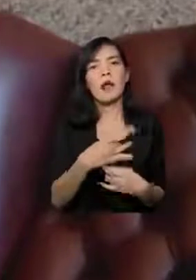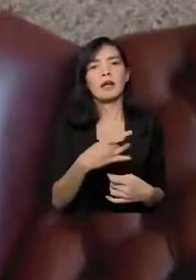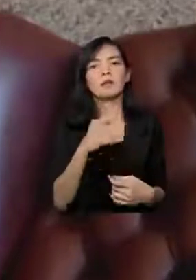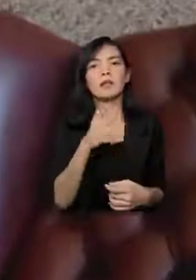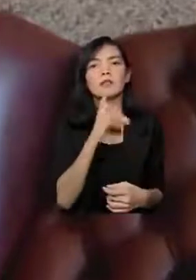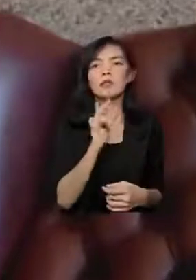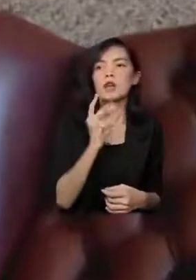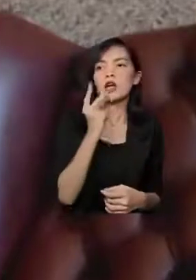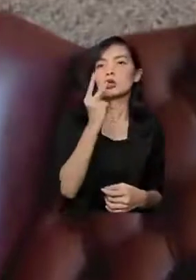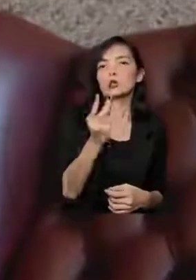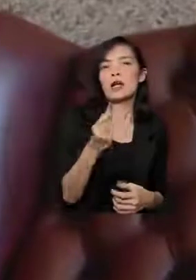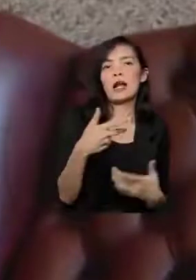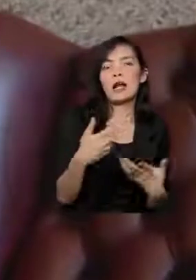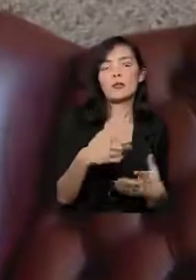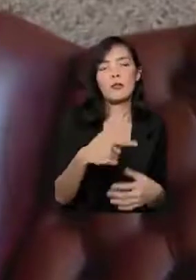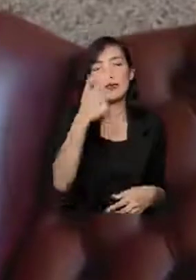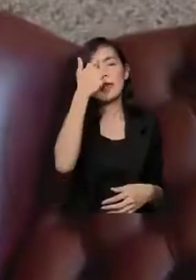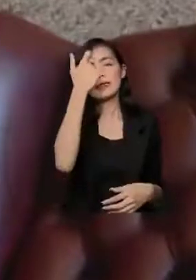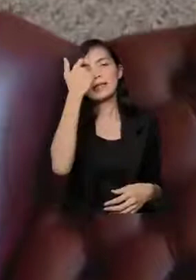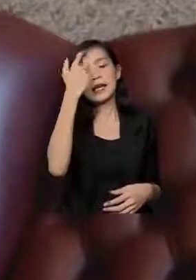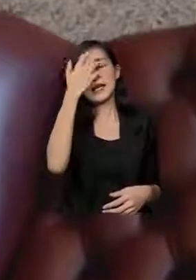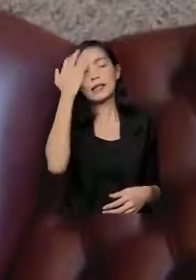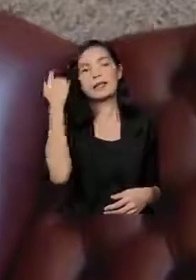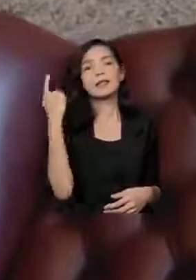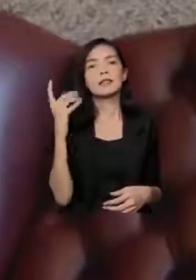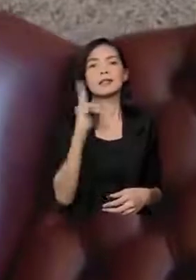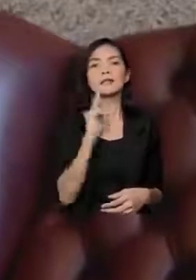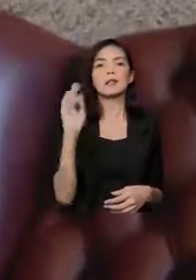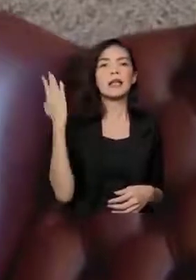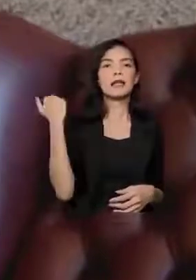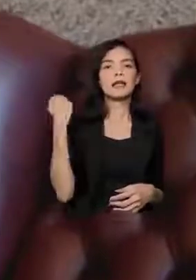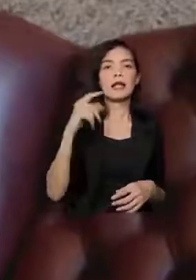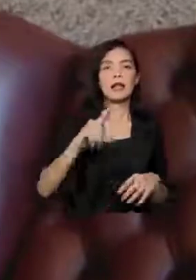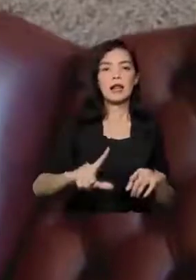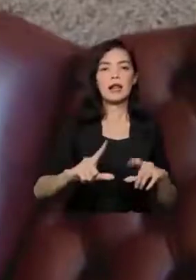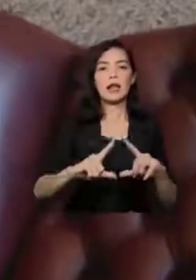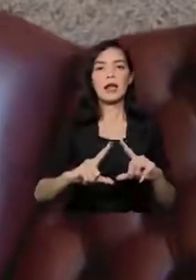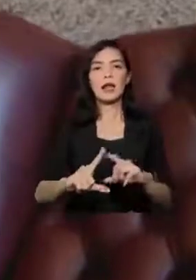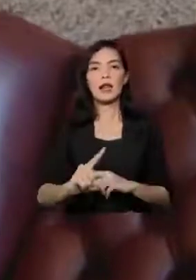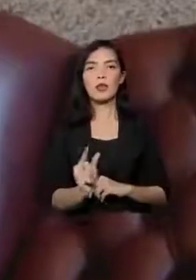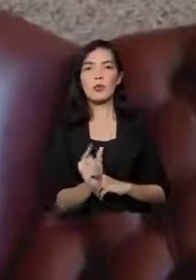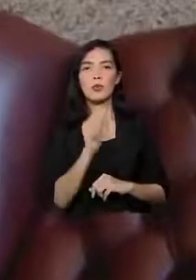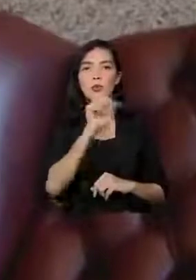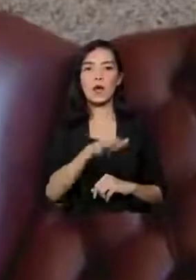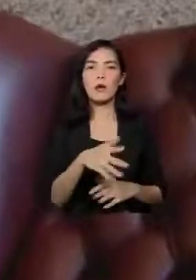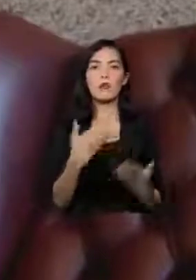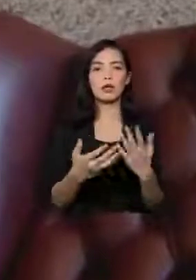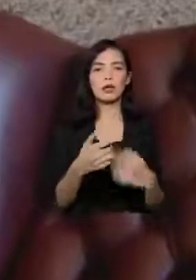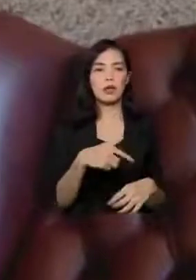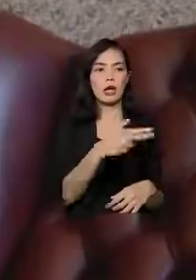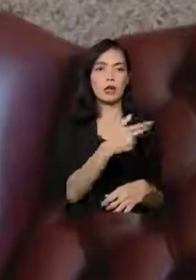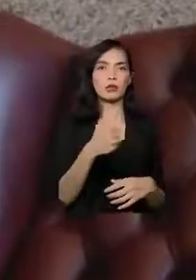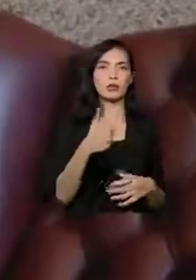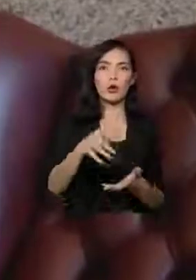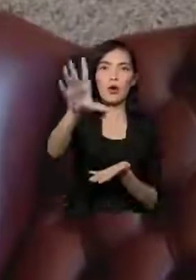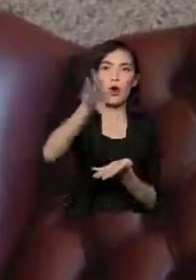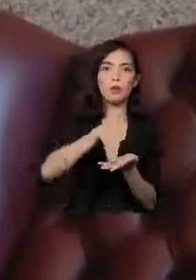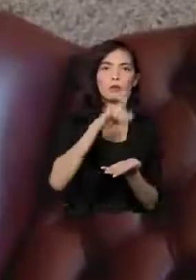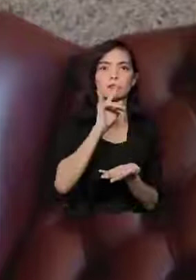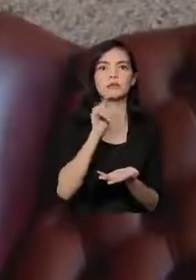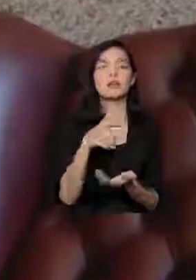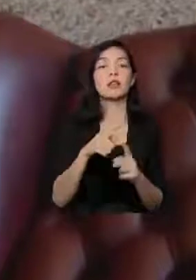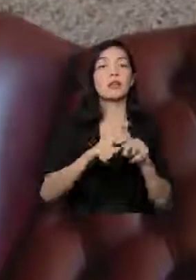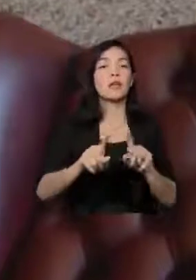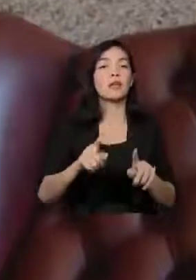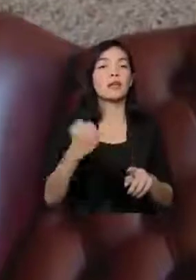rujukan atau responden seperti sampaikan Pak lalu tadi apa-apa yang bisa-bisa kita belajar Namun demikian tentunya